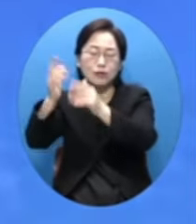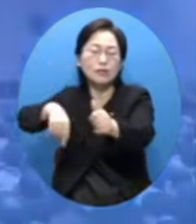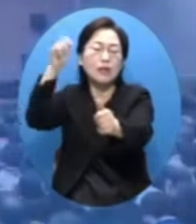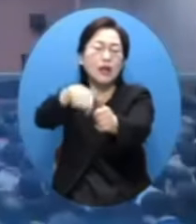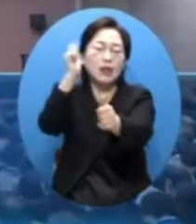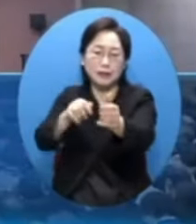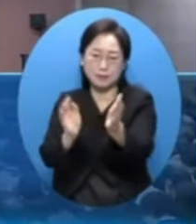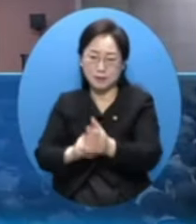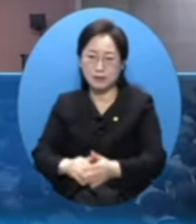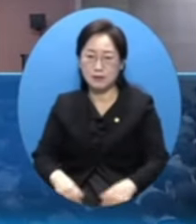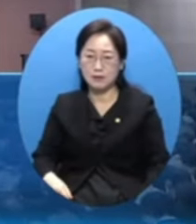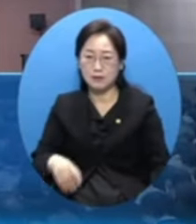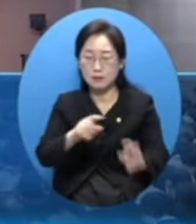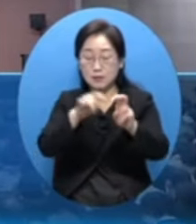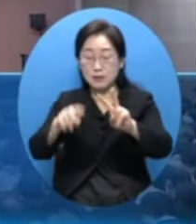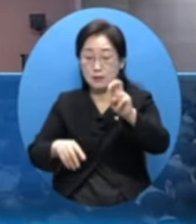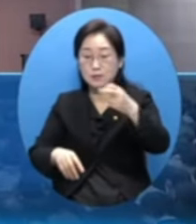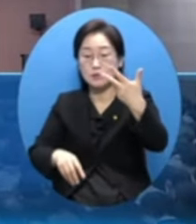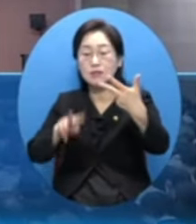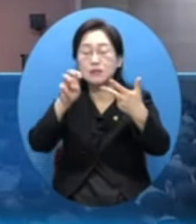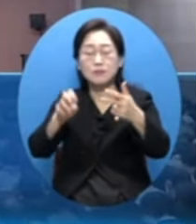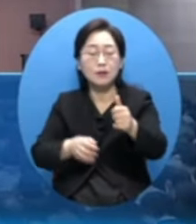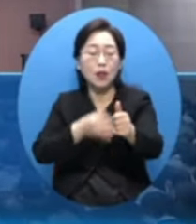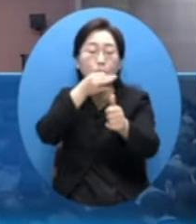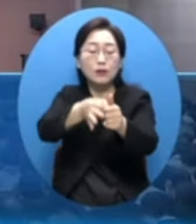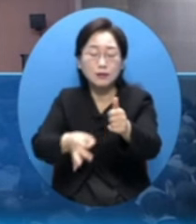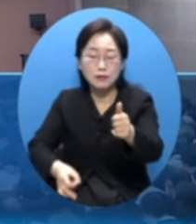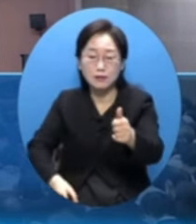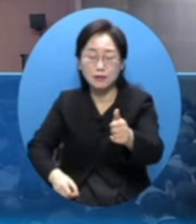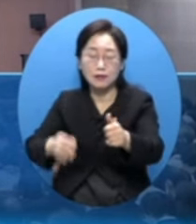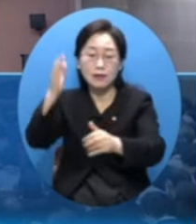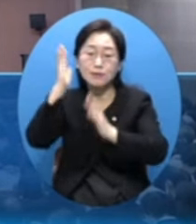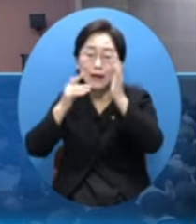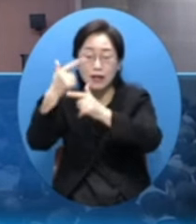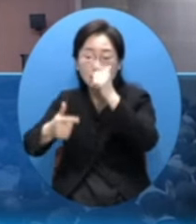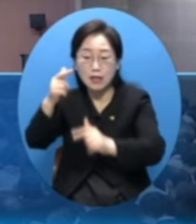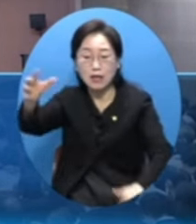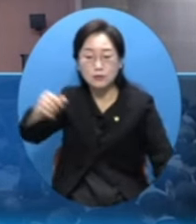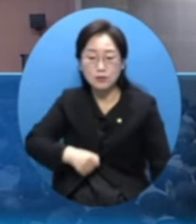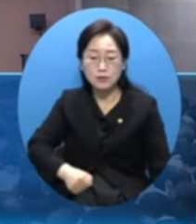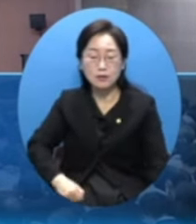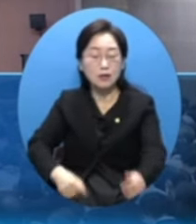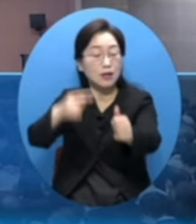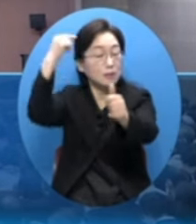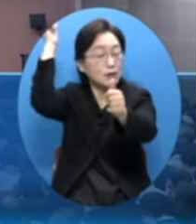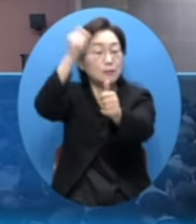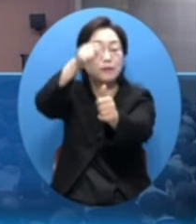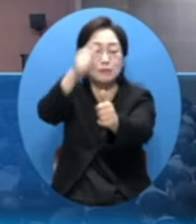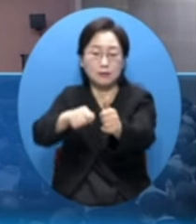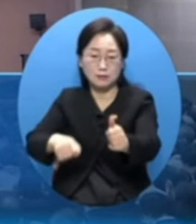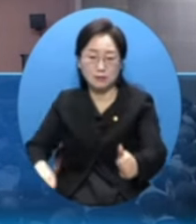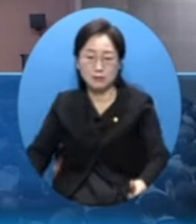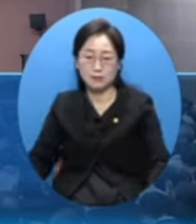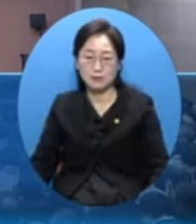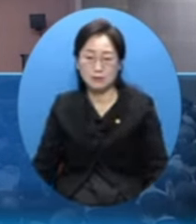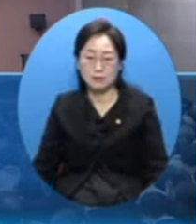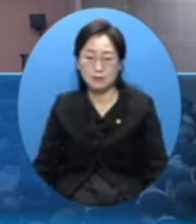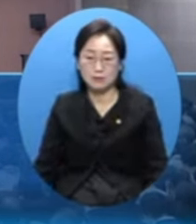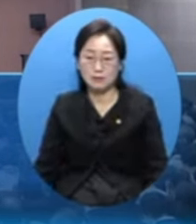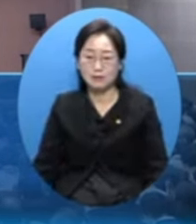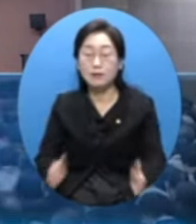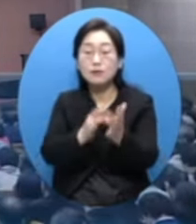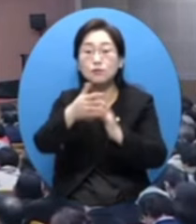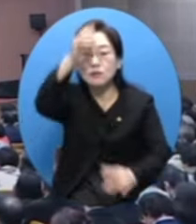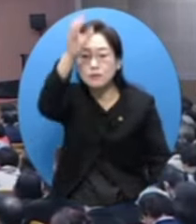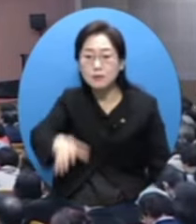27장 3절입니다 그에게 침뱉고 갈대를 빼앗아 그의 머리를 치더라 예수님